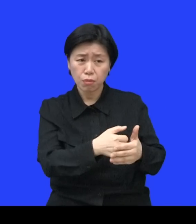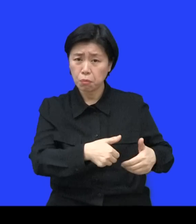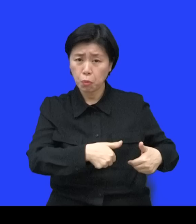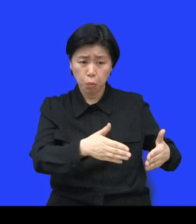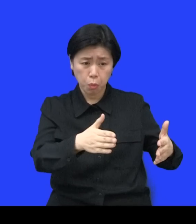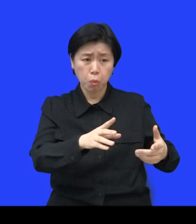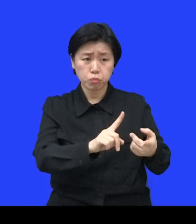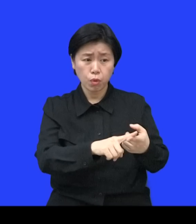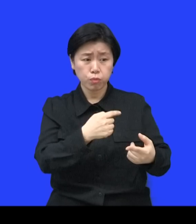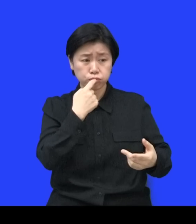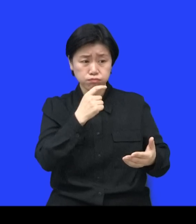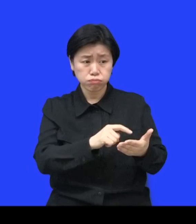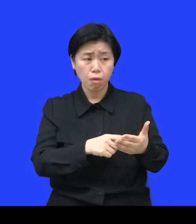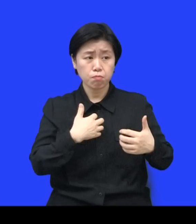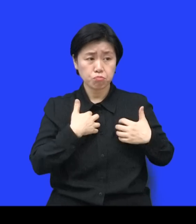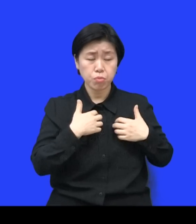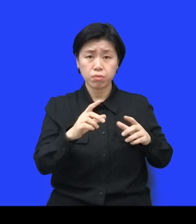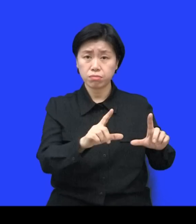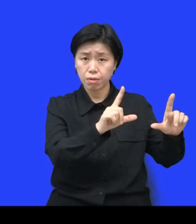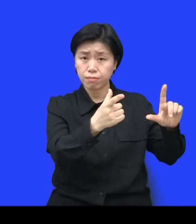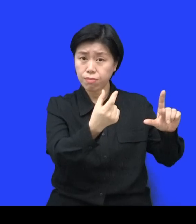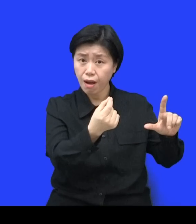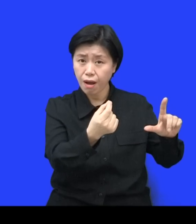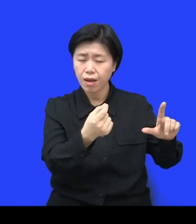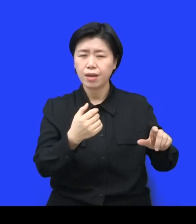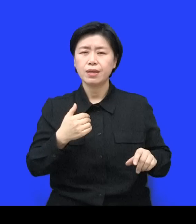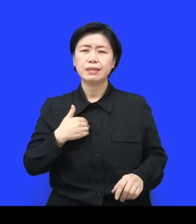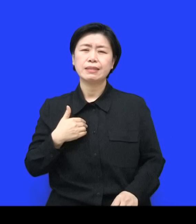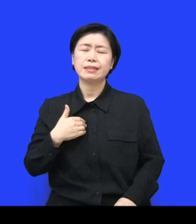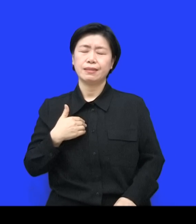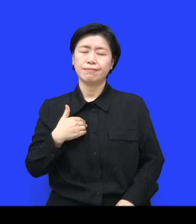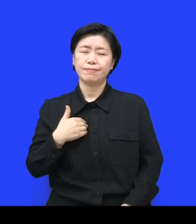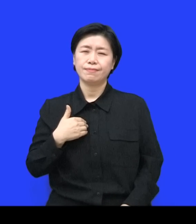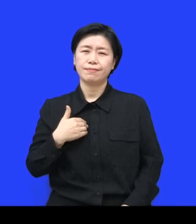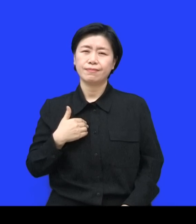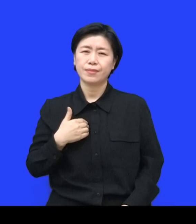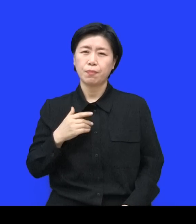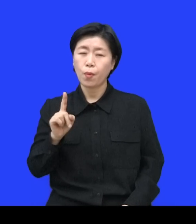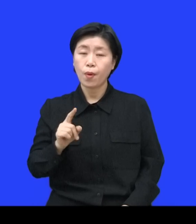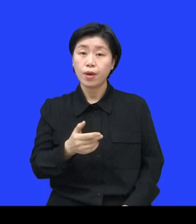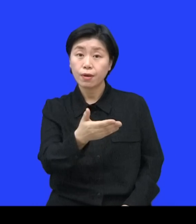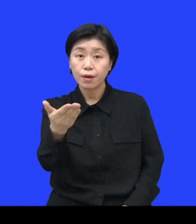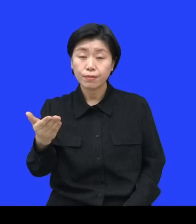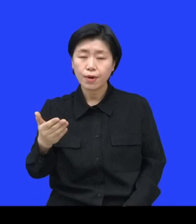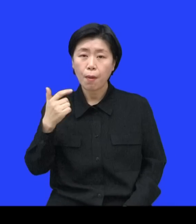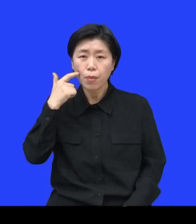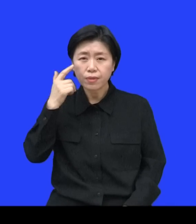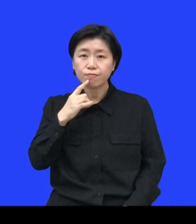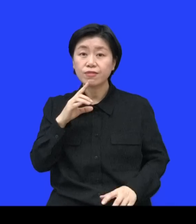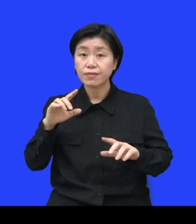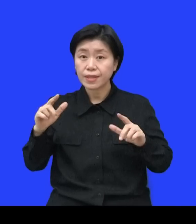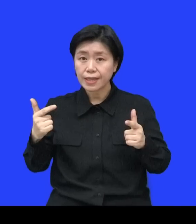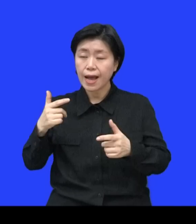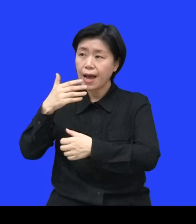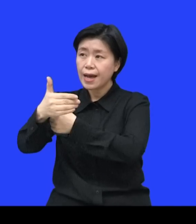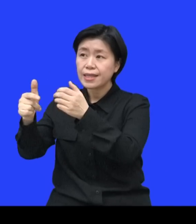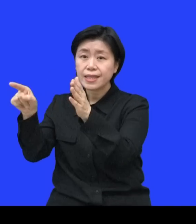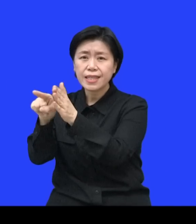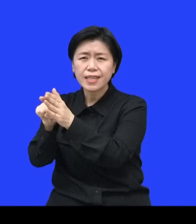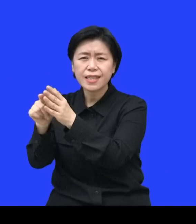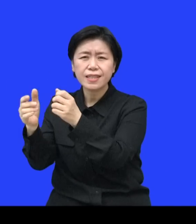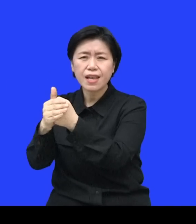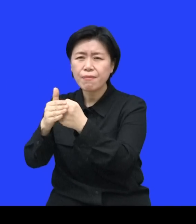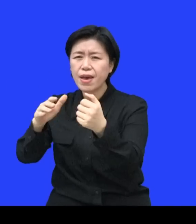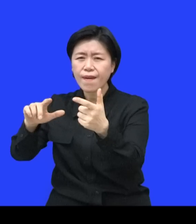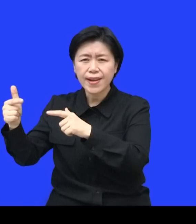되고 뭐 이렇게 꼭 목사가 아니더라도 그렇게 신앙으로 살아가시다 보면 내가 이거 믿지만 않았어도 굳이 이럴